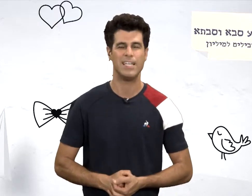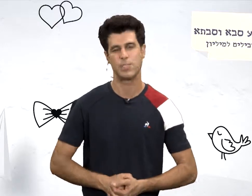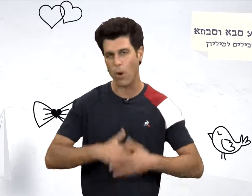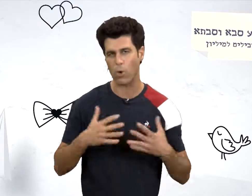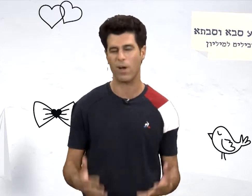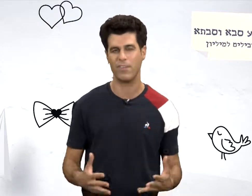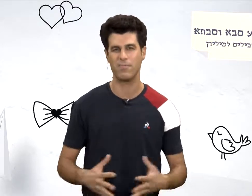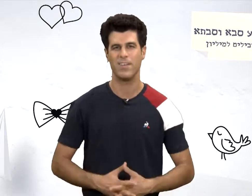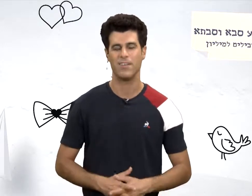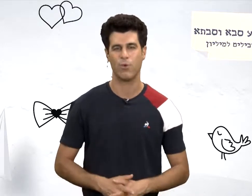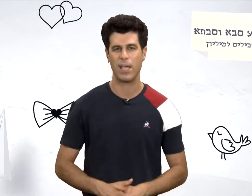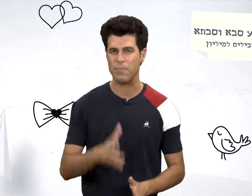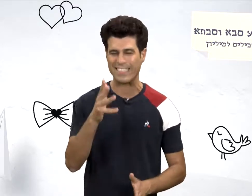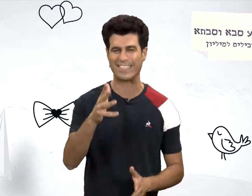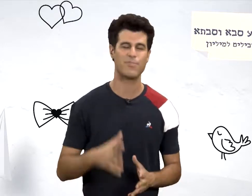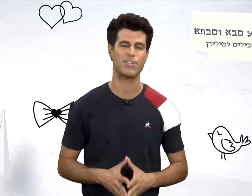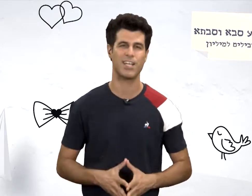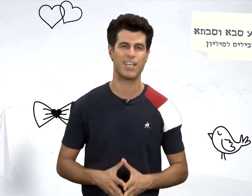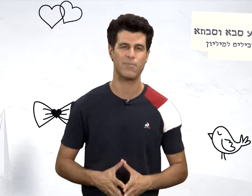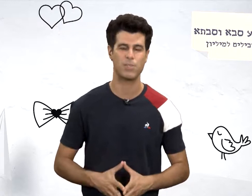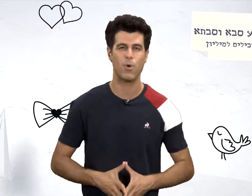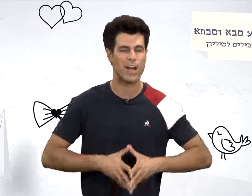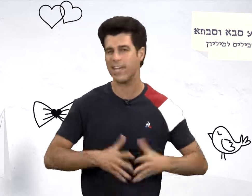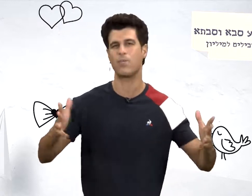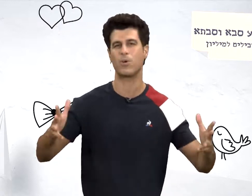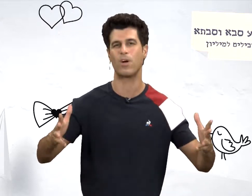ששמעתם, לצבור כוכבים, ואולי בית הספר